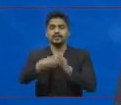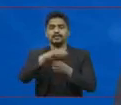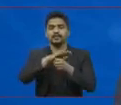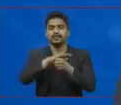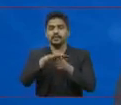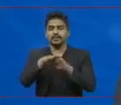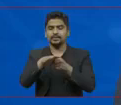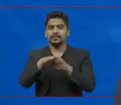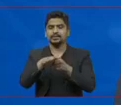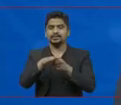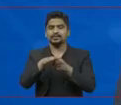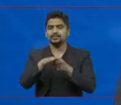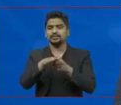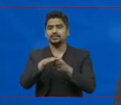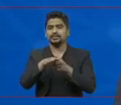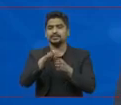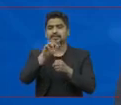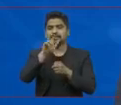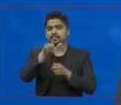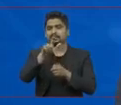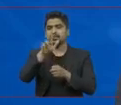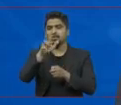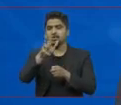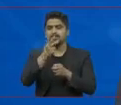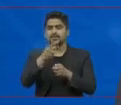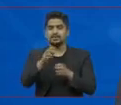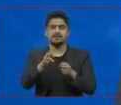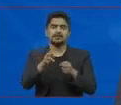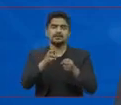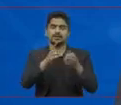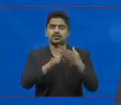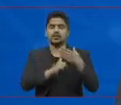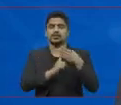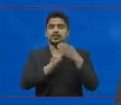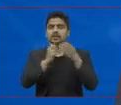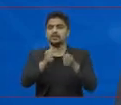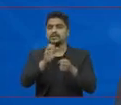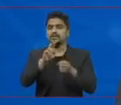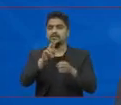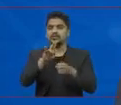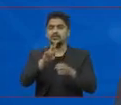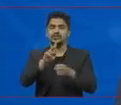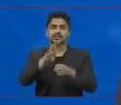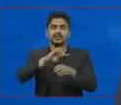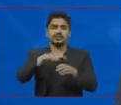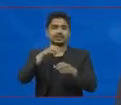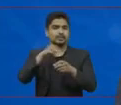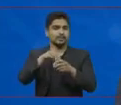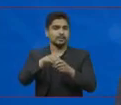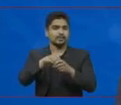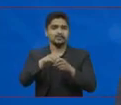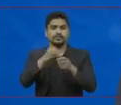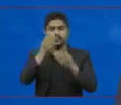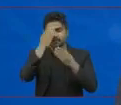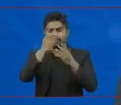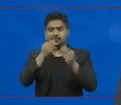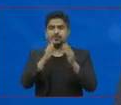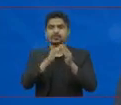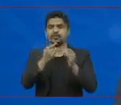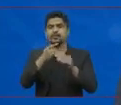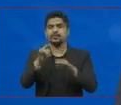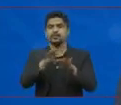देशभरिमा 79 जना क्वारेन्टिनमा रहनुभएको छ। गत 24 घण्टामा कोभिड-19 सङ्क्रमण मुक्त